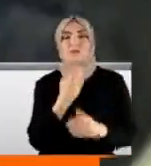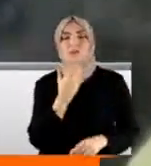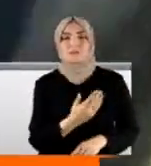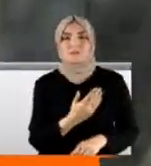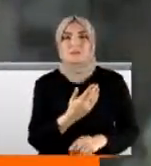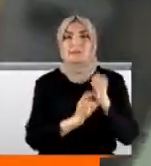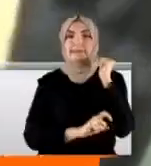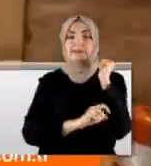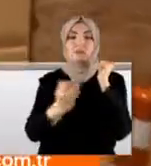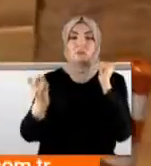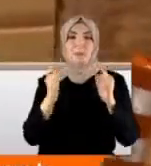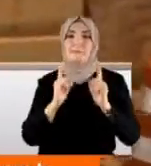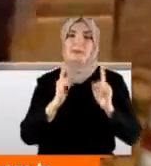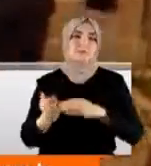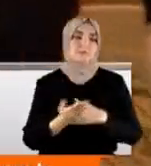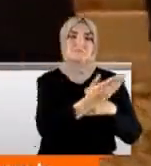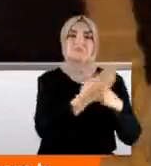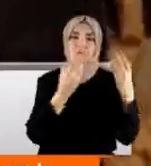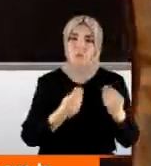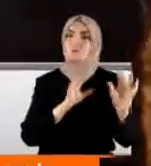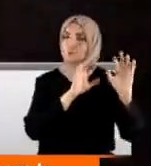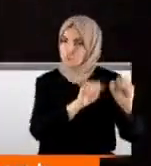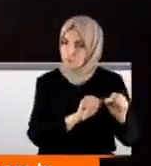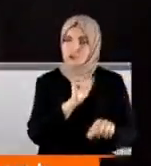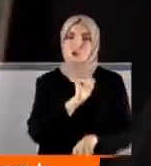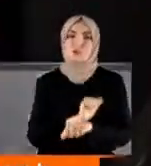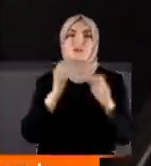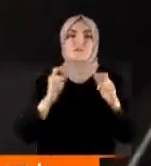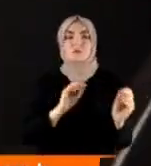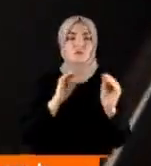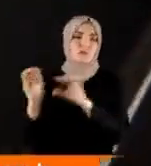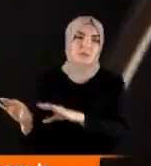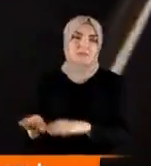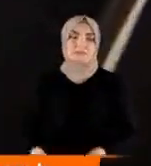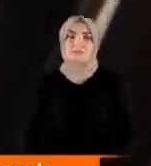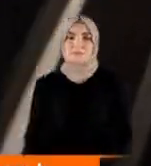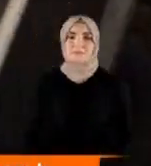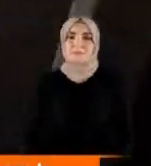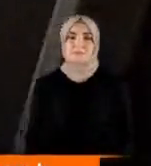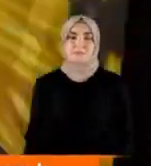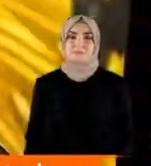Teröristler mahkemeye sevk edildi. Tutuklanarak cezaevine gönderildiler.